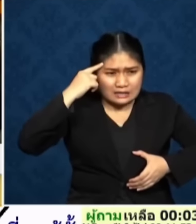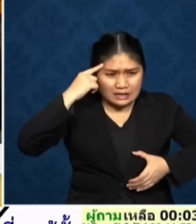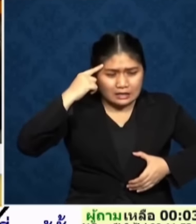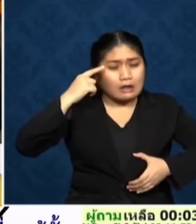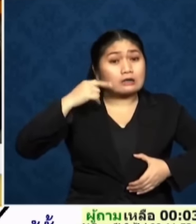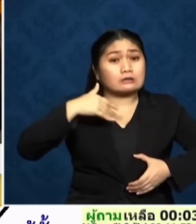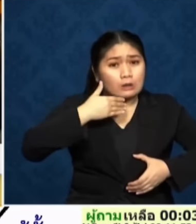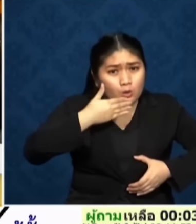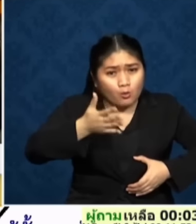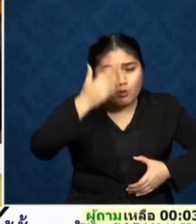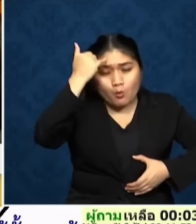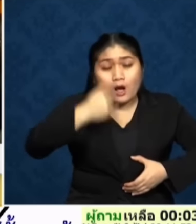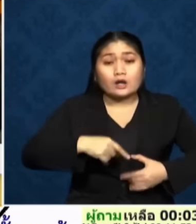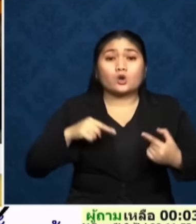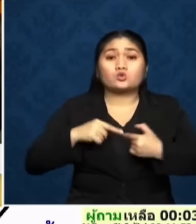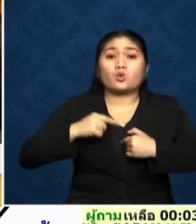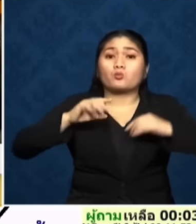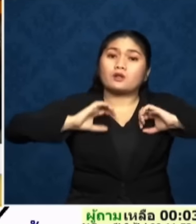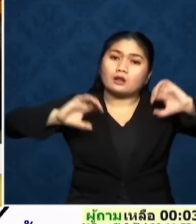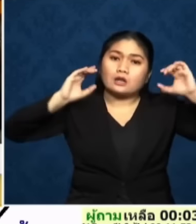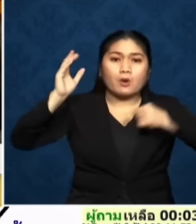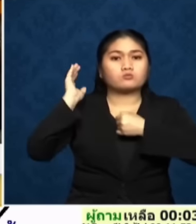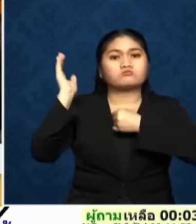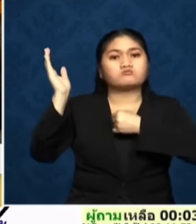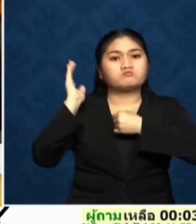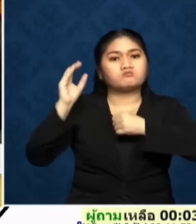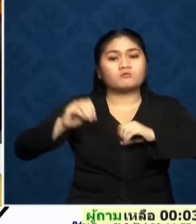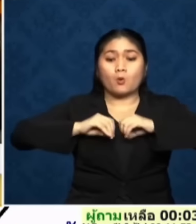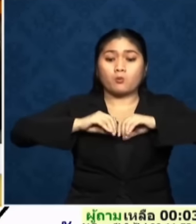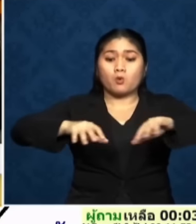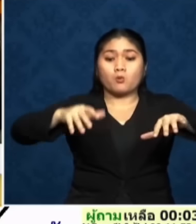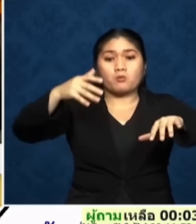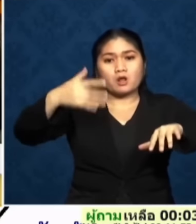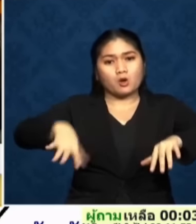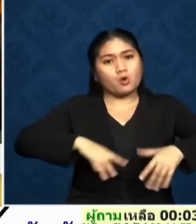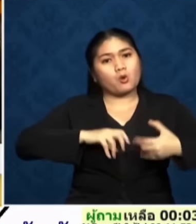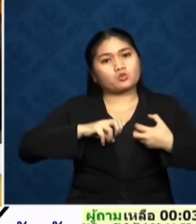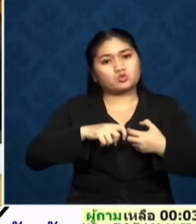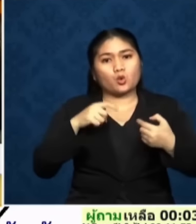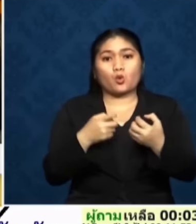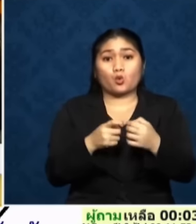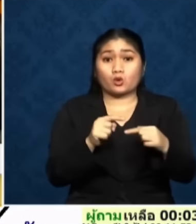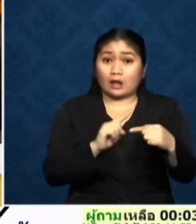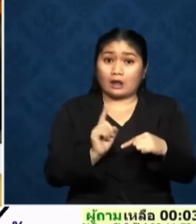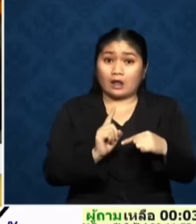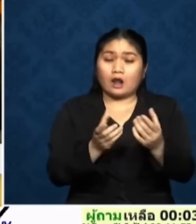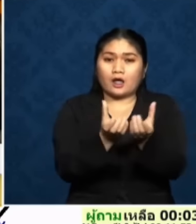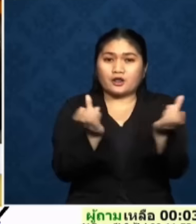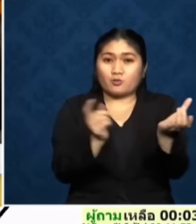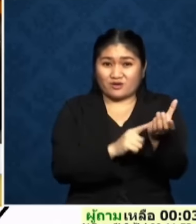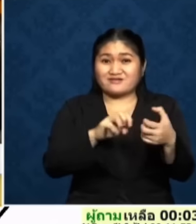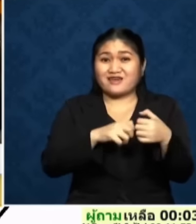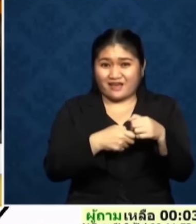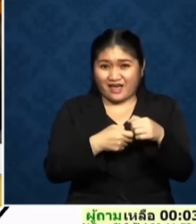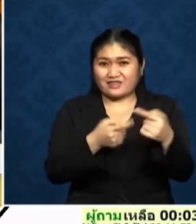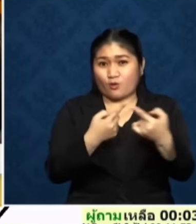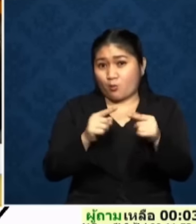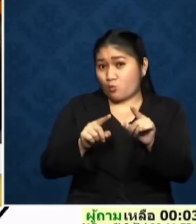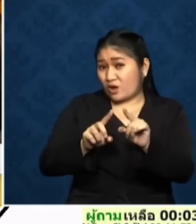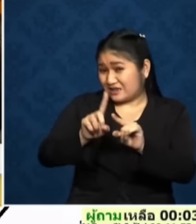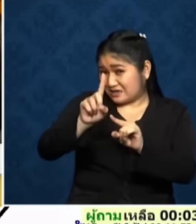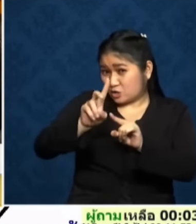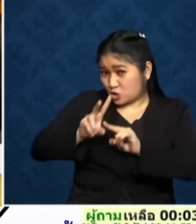ในฐานะเป็นรัฐบาลแถลงต่อรัฐสภามาแล้วว่าเราจะแก้ไขรัฐธรรมนูญทันทีโดยไม่แตะหมวด1หมวด2